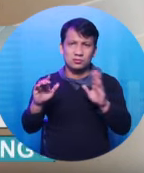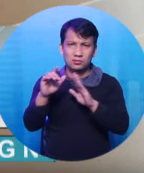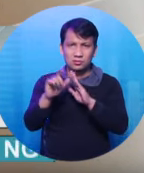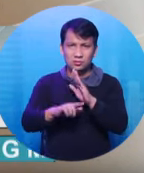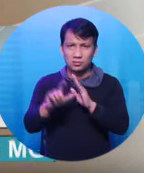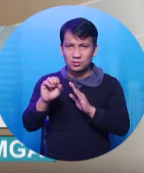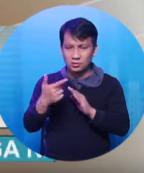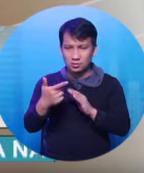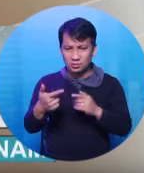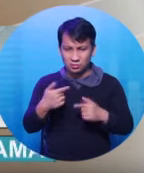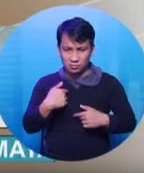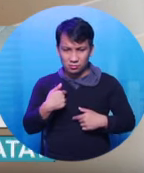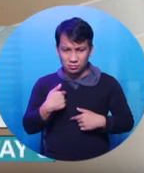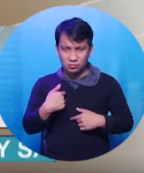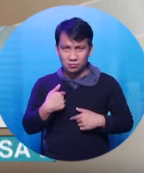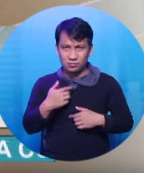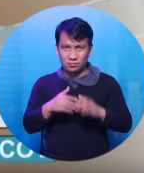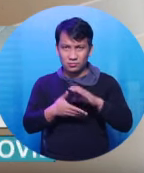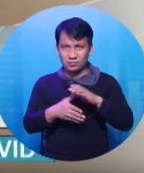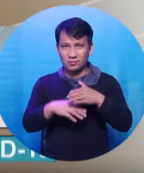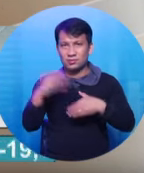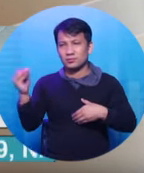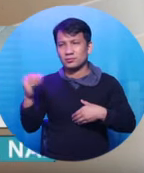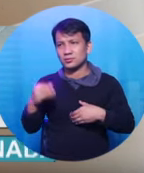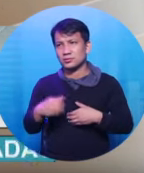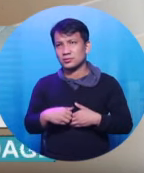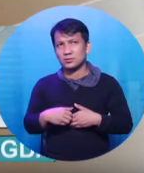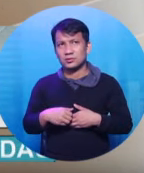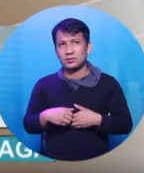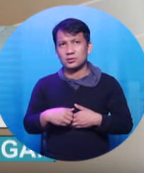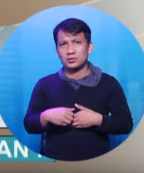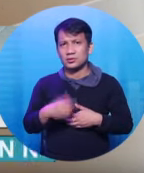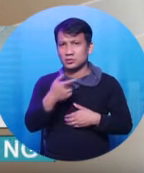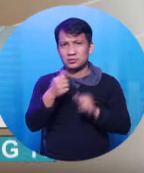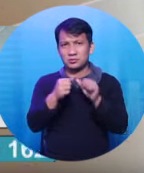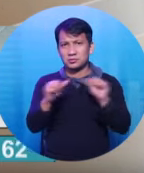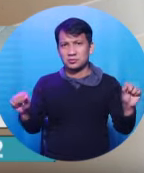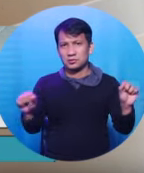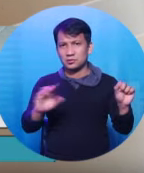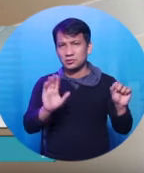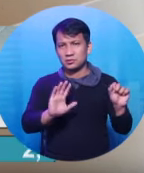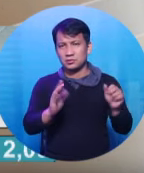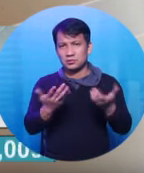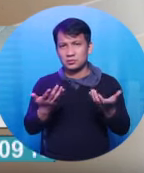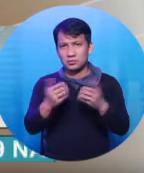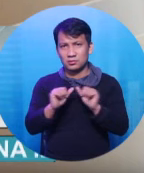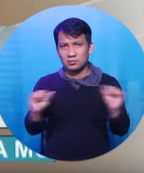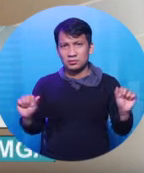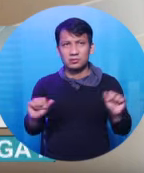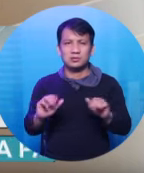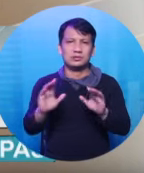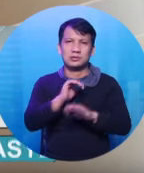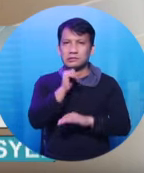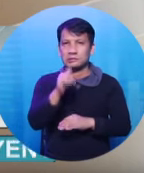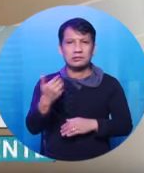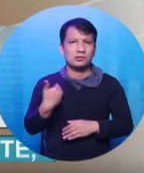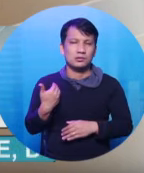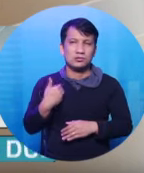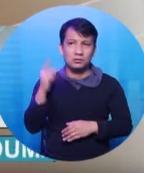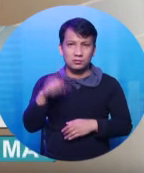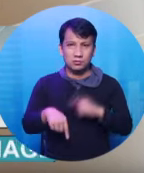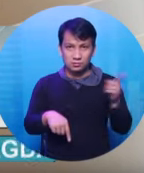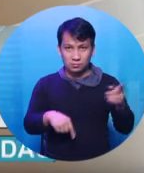hiwalayan. Kumbaga po, ako po yung kusang umalis kasi po. Pero hindi pa anak yung kasal nyo. Hindi pa po anak yung kasal nyo. So, gusto